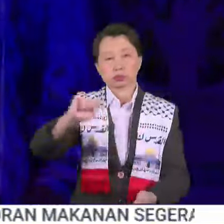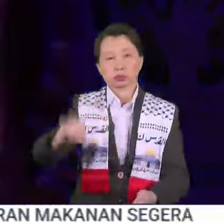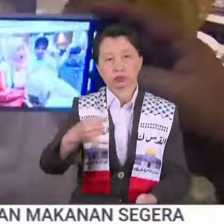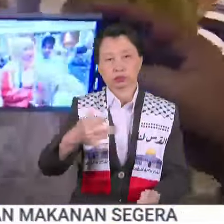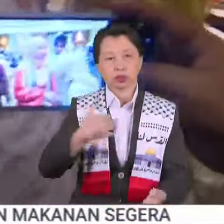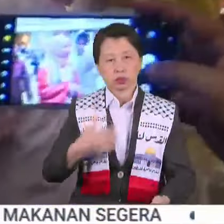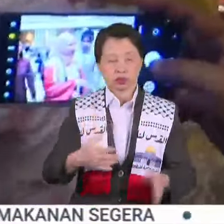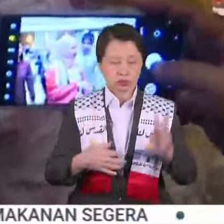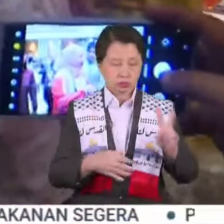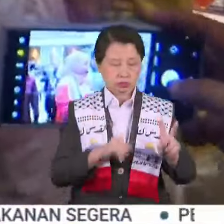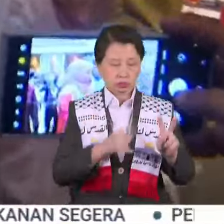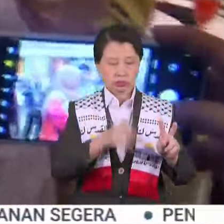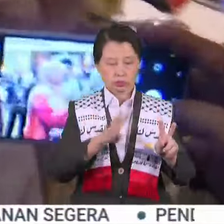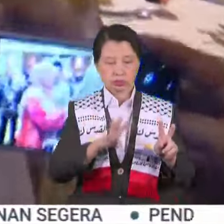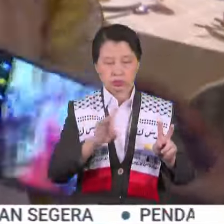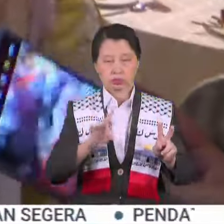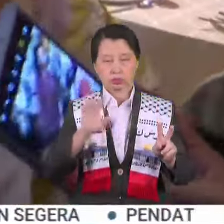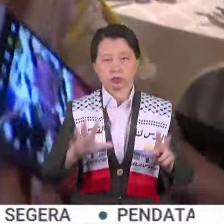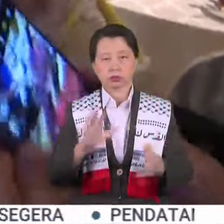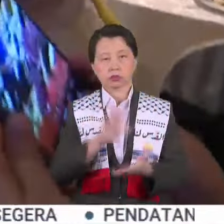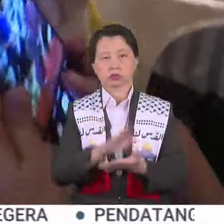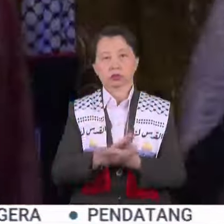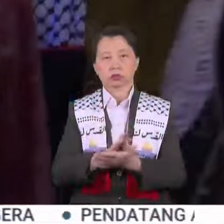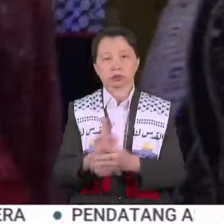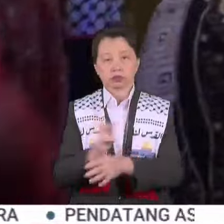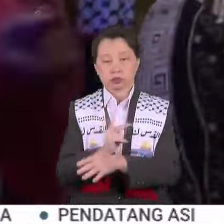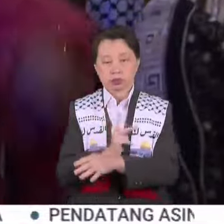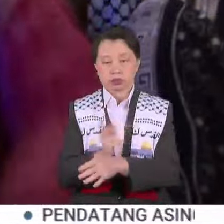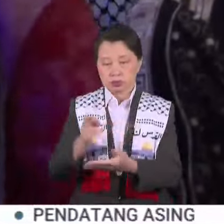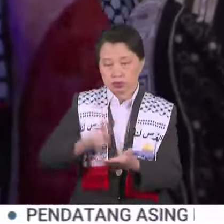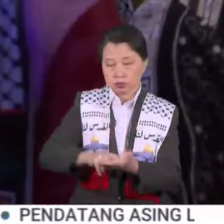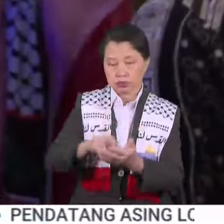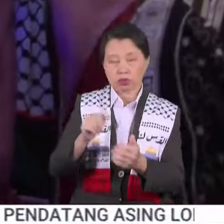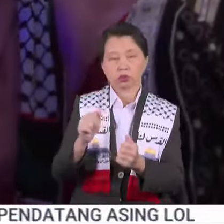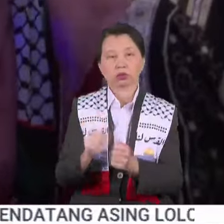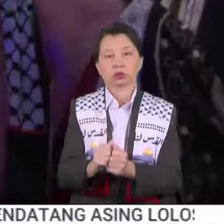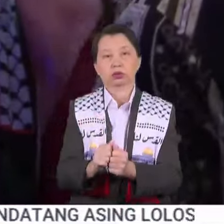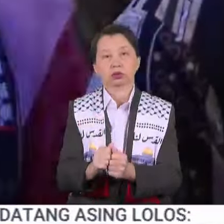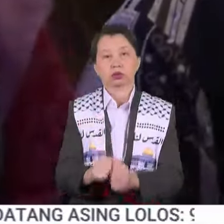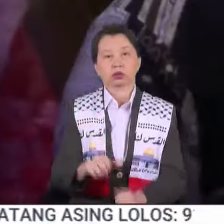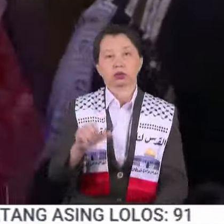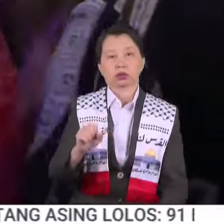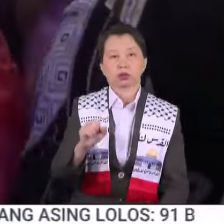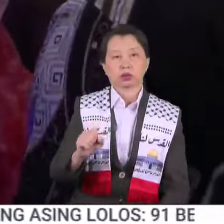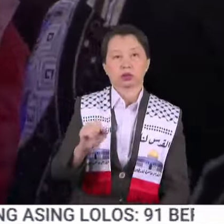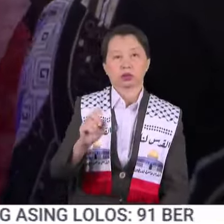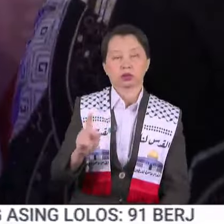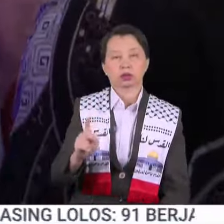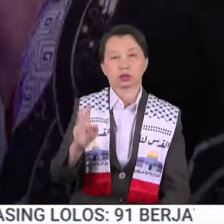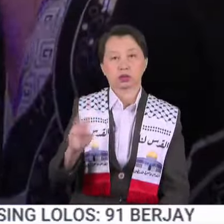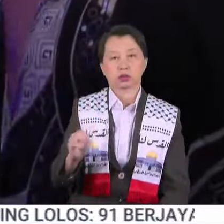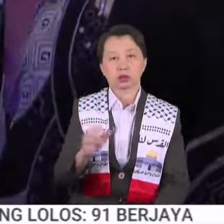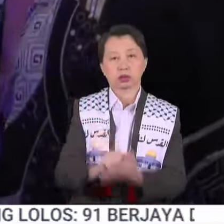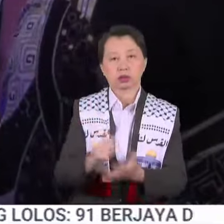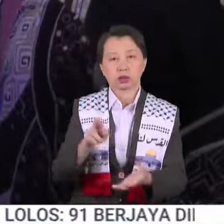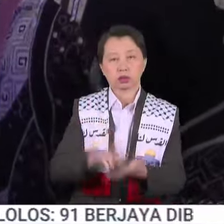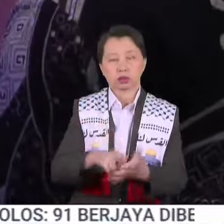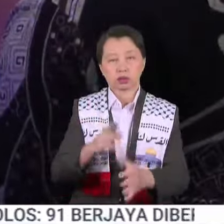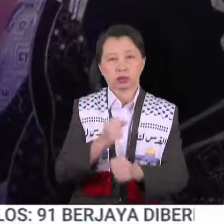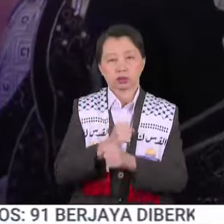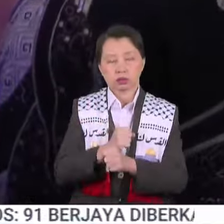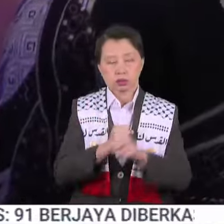terdapat 2,485 koperasi sekolah berdaftar dengan Suruhanjaya Koperasi Malaysia yang berjaya mencatatkan